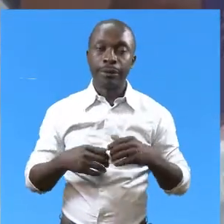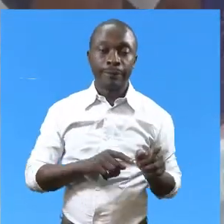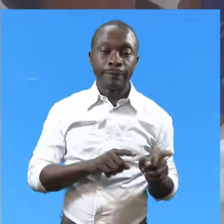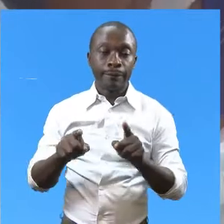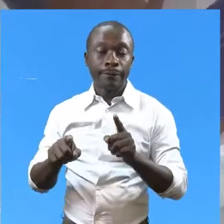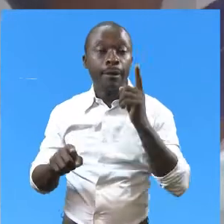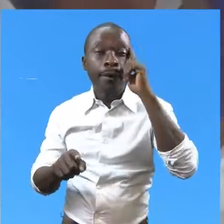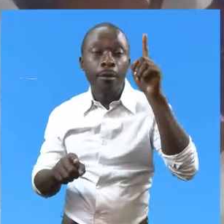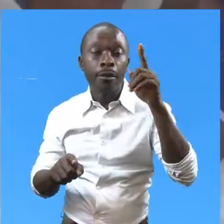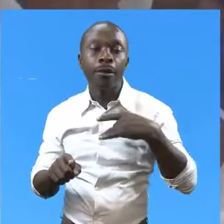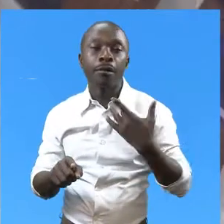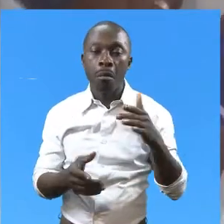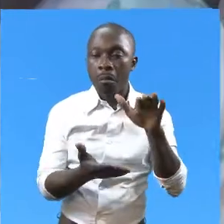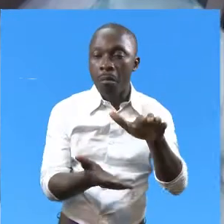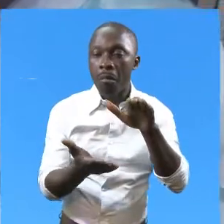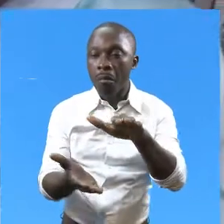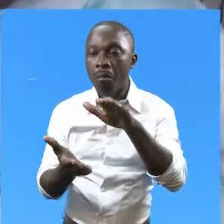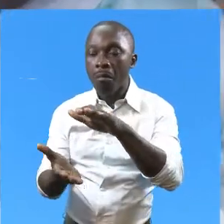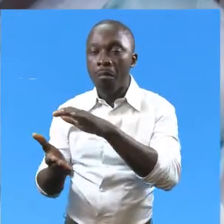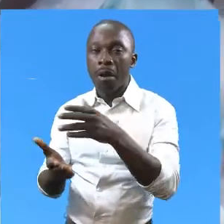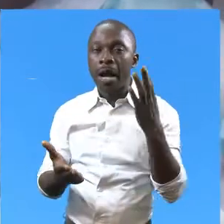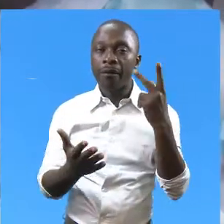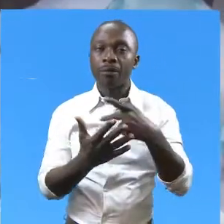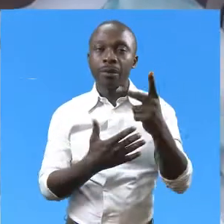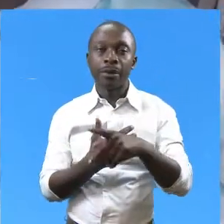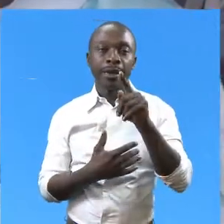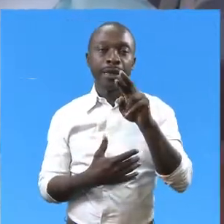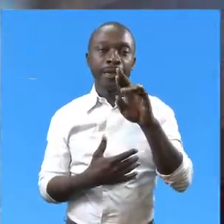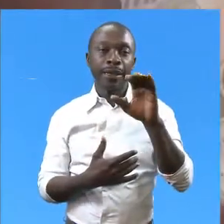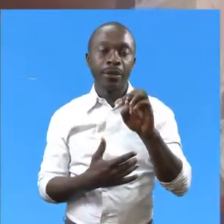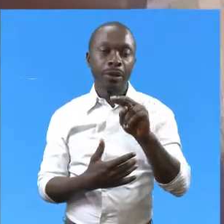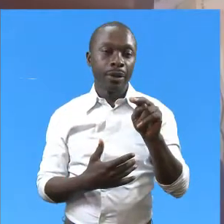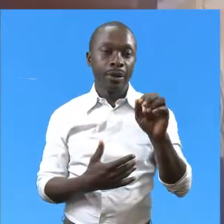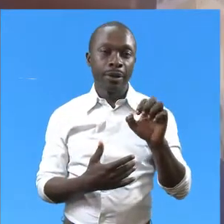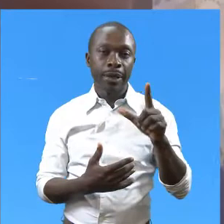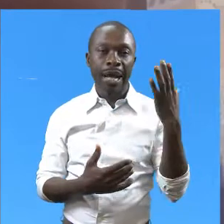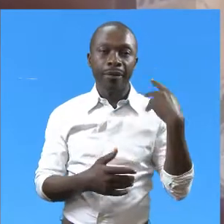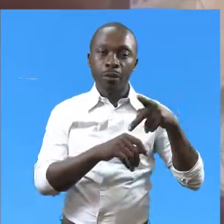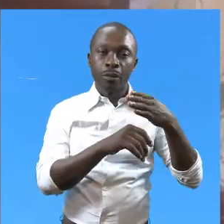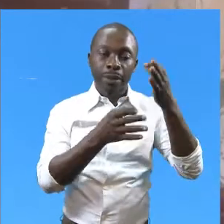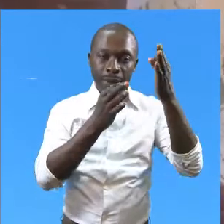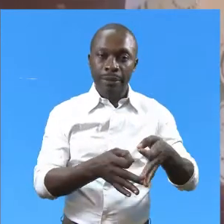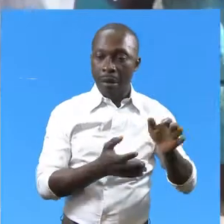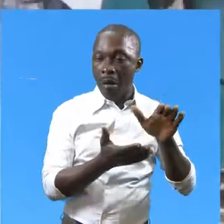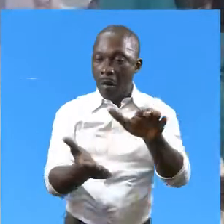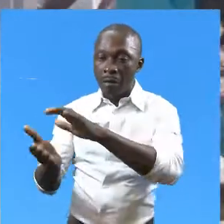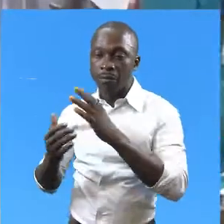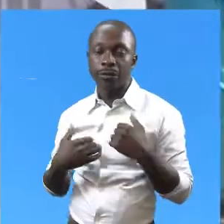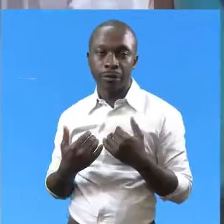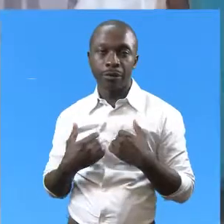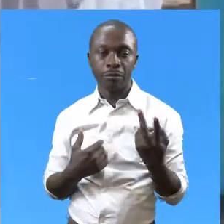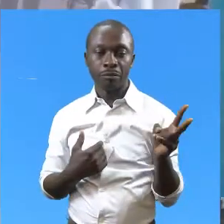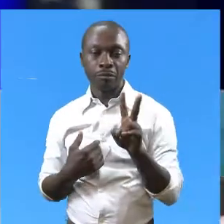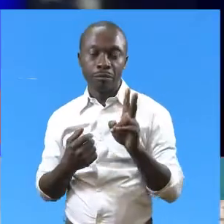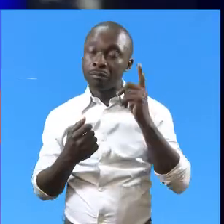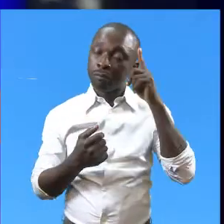cérémonie de remise de dons spéciaux aux bénéficiaires du plan triennal octroyé à la jeunesse par le chef de l'État.